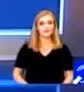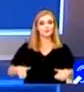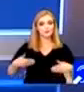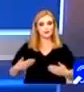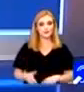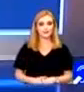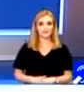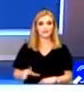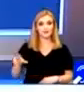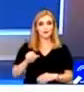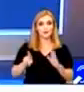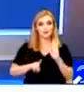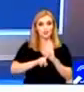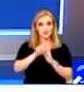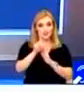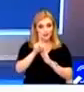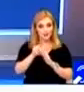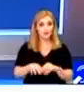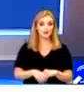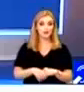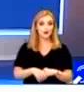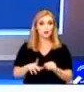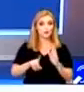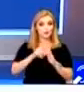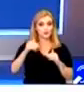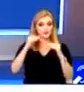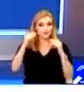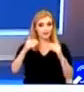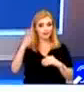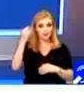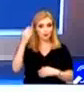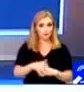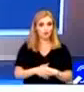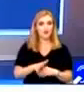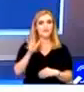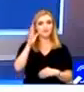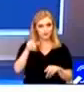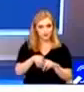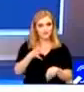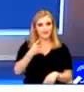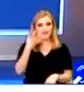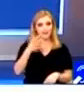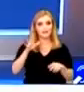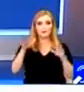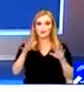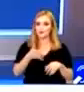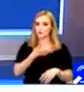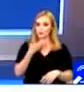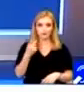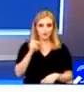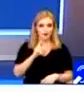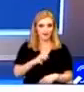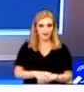Bun găsit! Săptămâna începe cu temperaturi de foc în Republica Moldova. Vremea se menține caniculară, iar precipitații nu sunt anunțate.